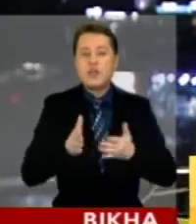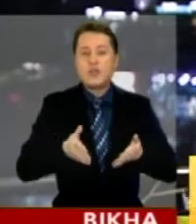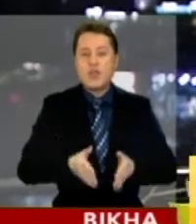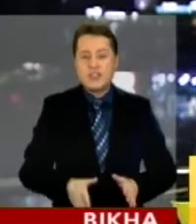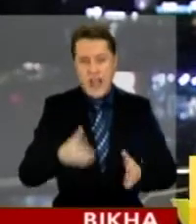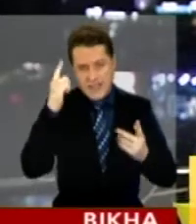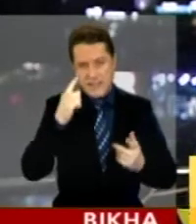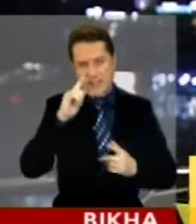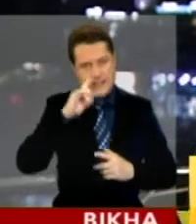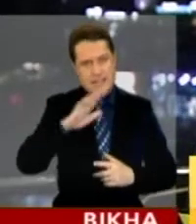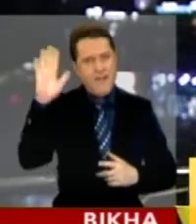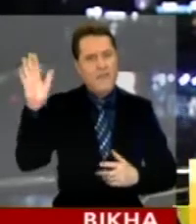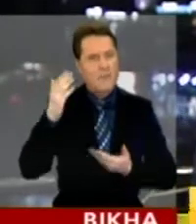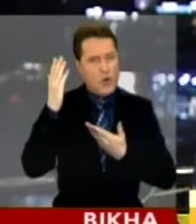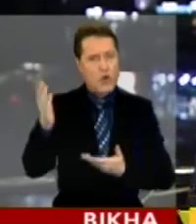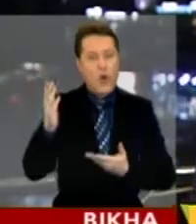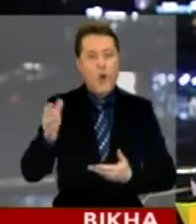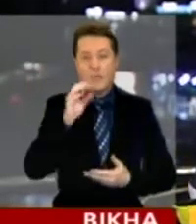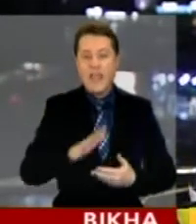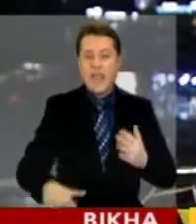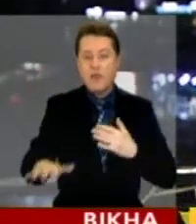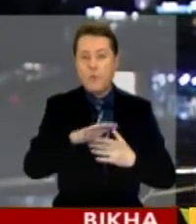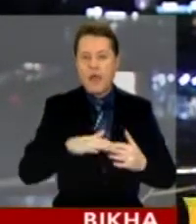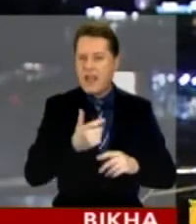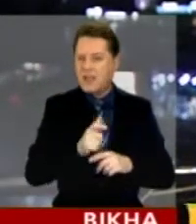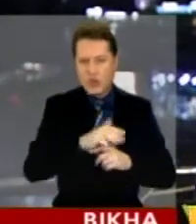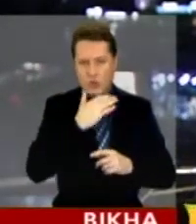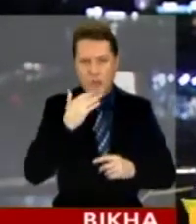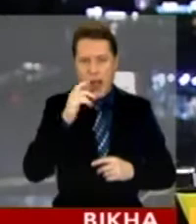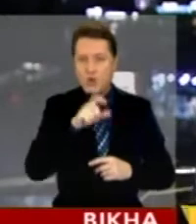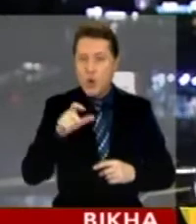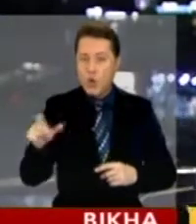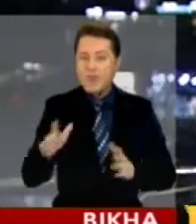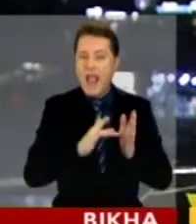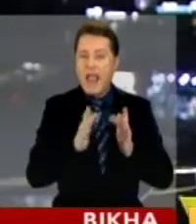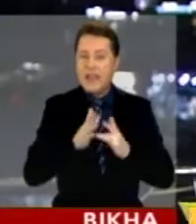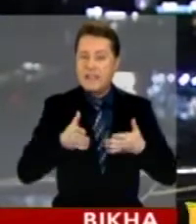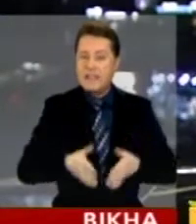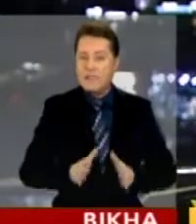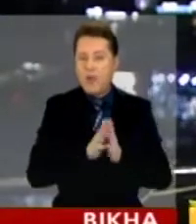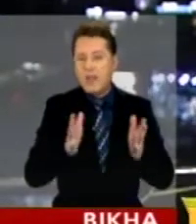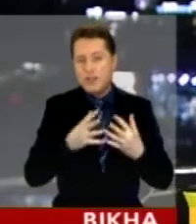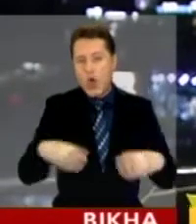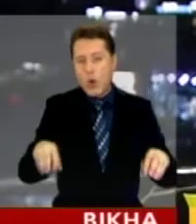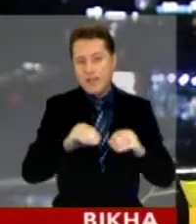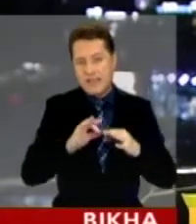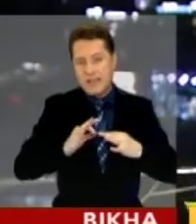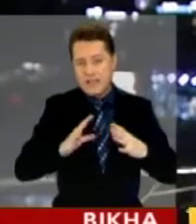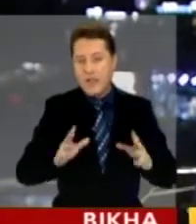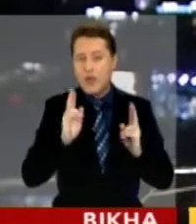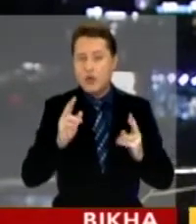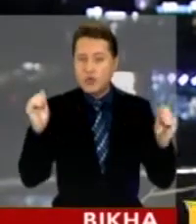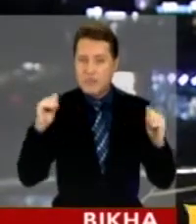Його. Зараз на Євромайдані не дуже багато людей, тому що Різдво все-таки більш родинне свято. Всі, хто